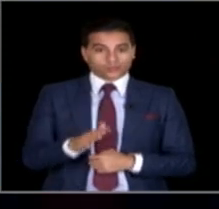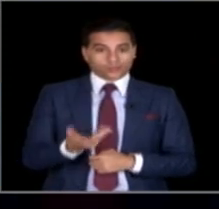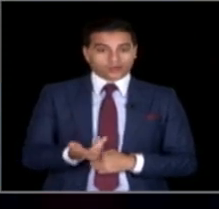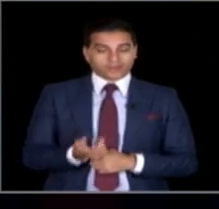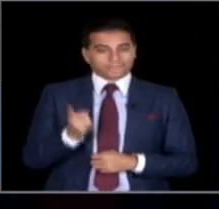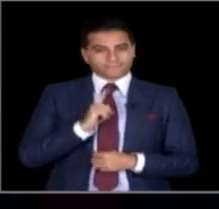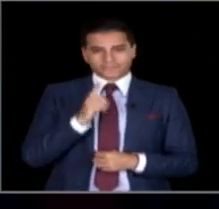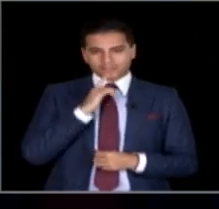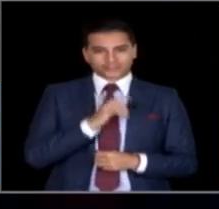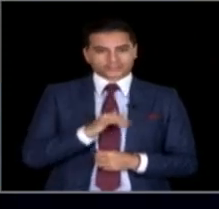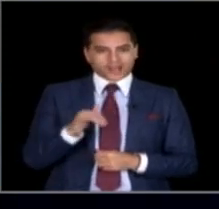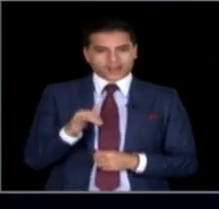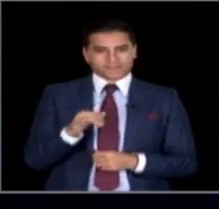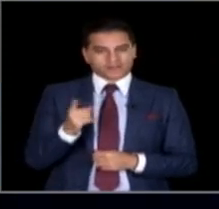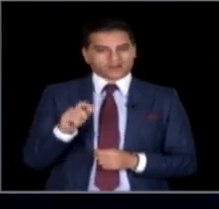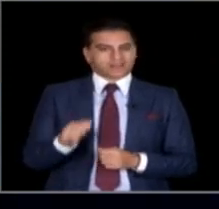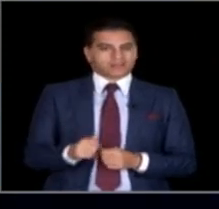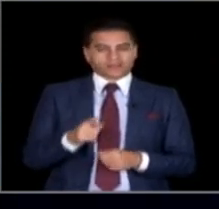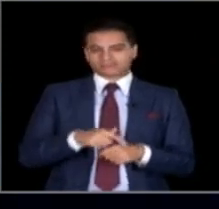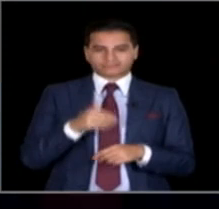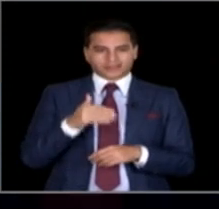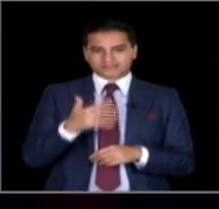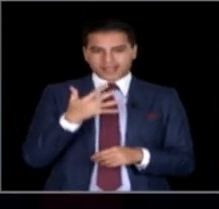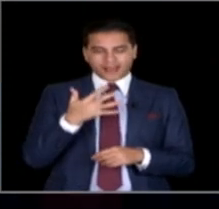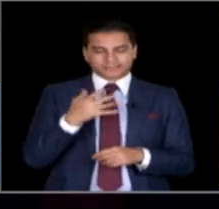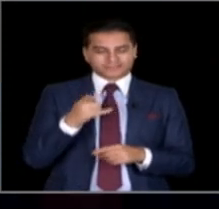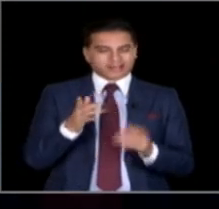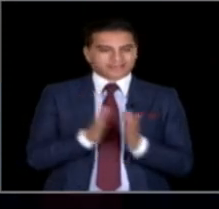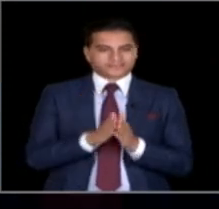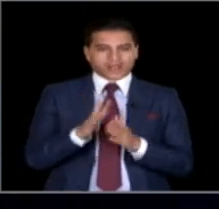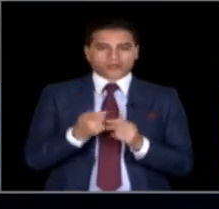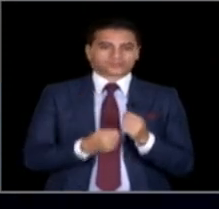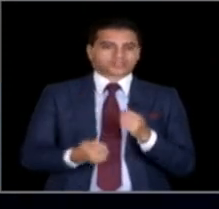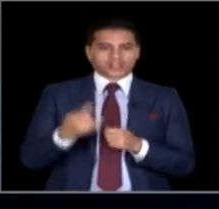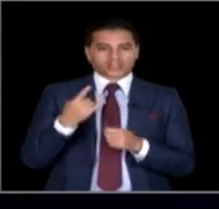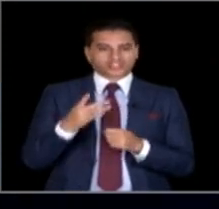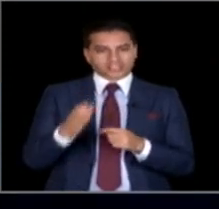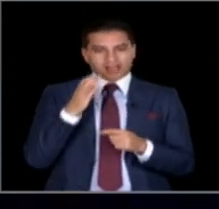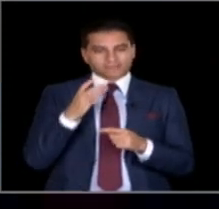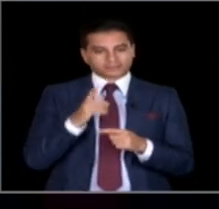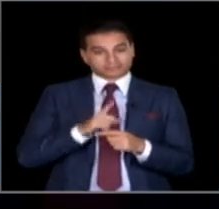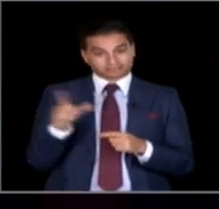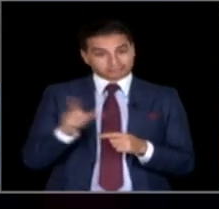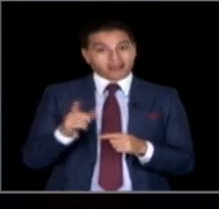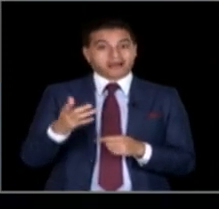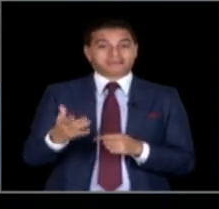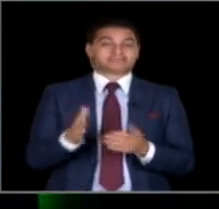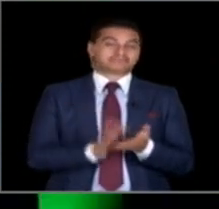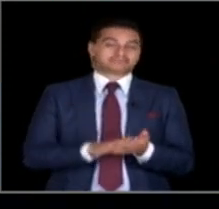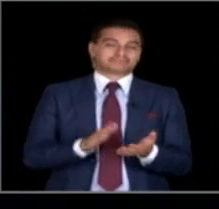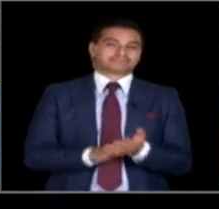مش دايما. رضا ناقص 5 نقط أو زائد 10 نقط. إجابة صحيحة.